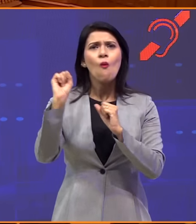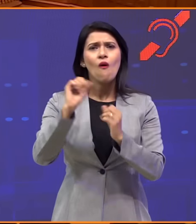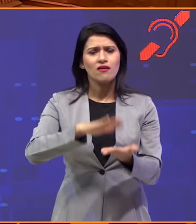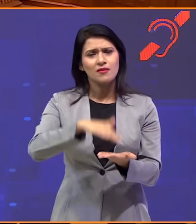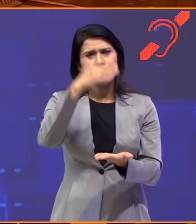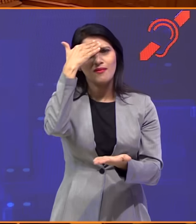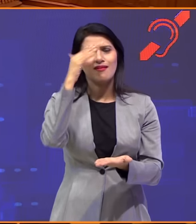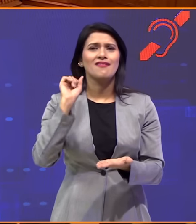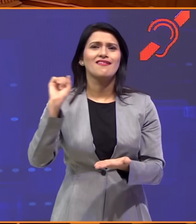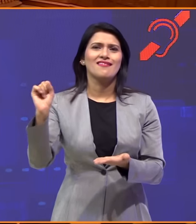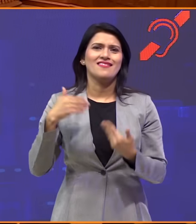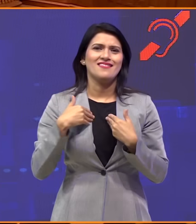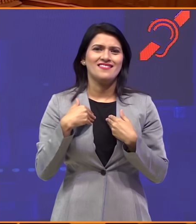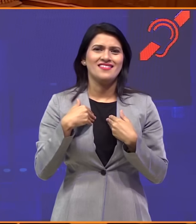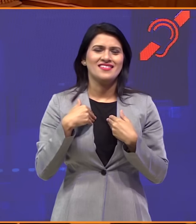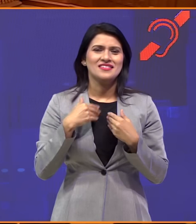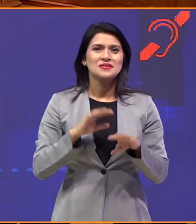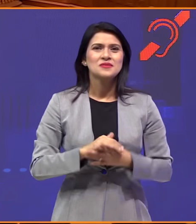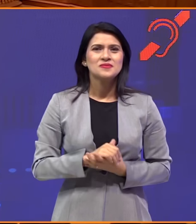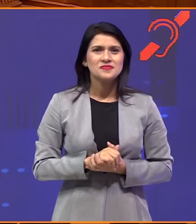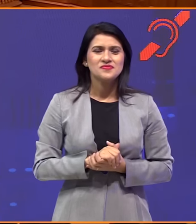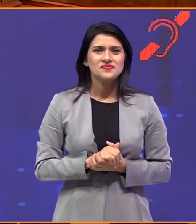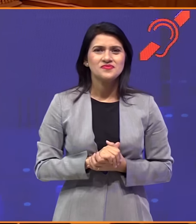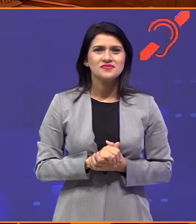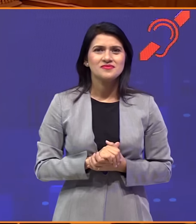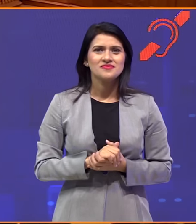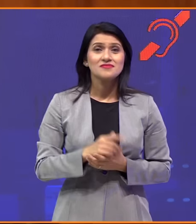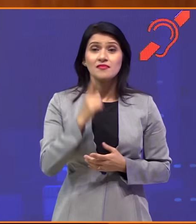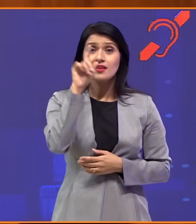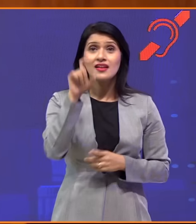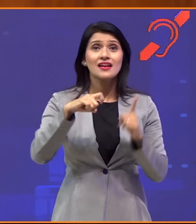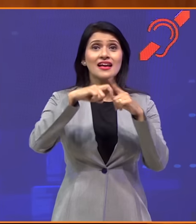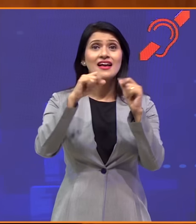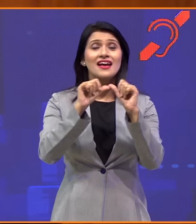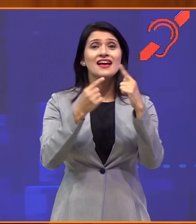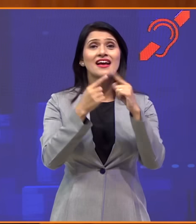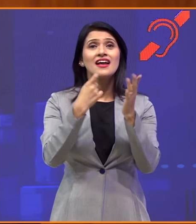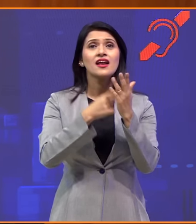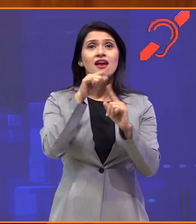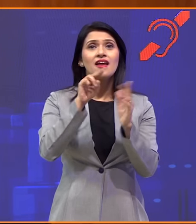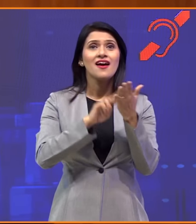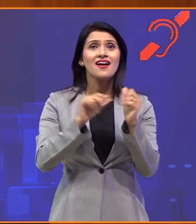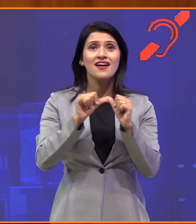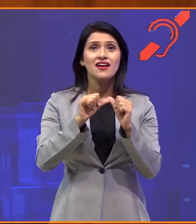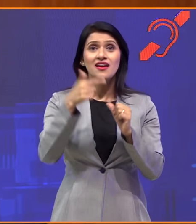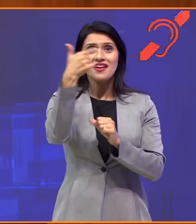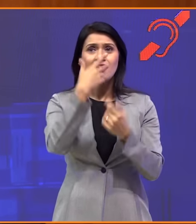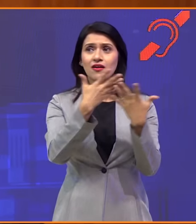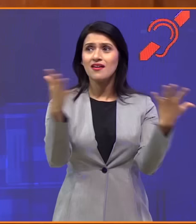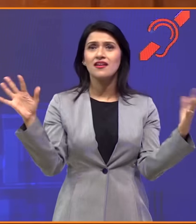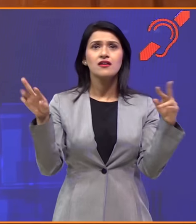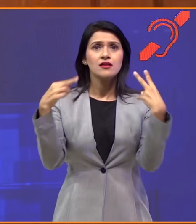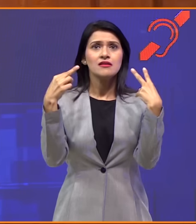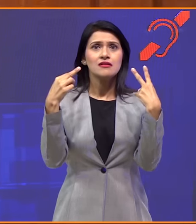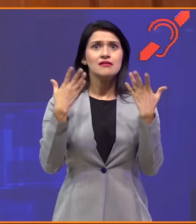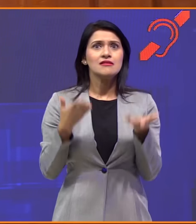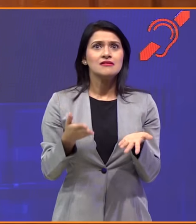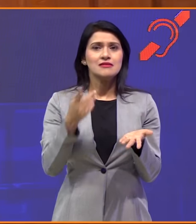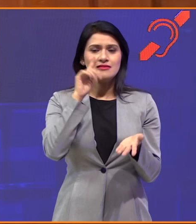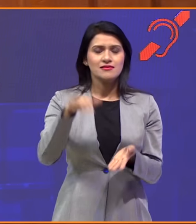उन्होंने पैर छू लिए थे और कटरीना ने जो है मेरी तो मिट्टी पलित कर दी पूरे मीडिया के सामने उन्होंने पैर छुआ जो आज तक जो है चले जा रहा है कि आप